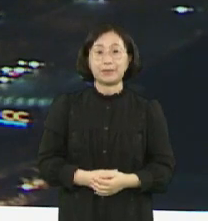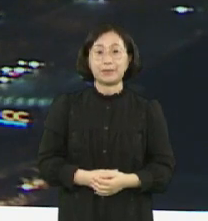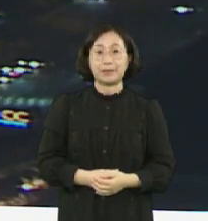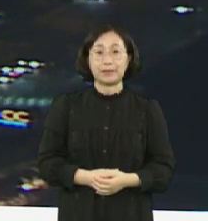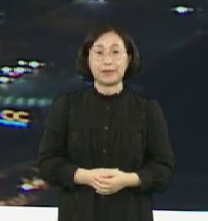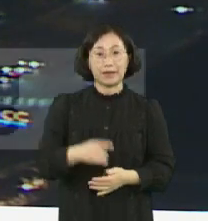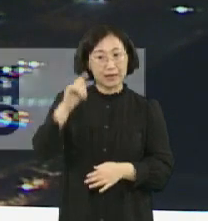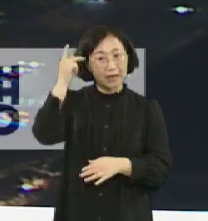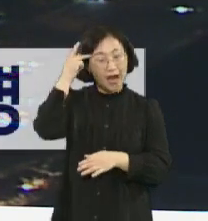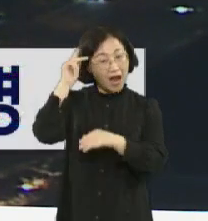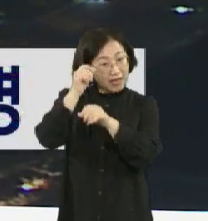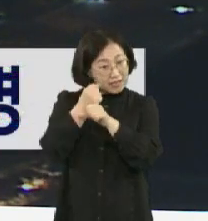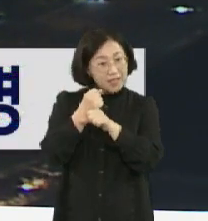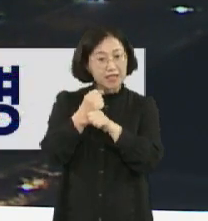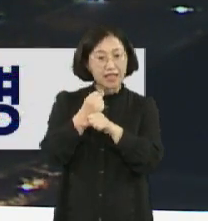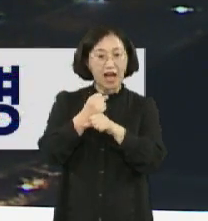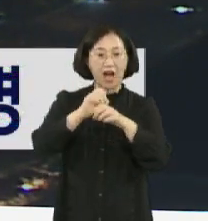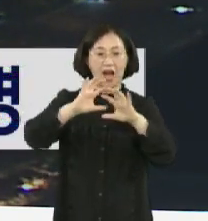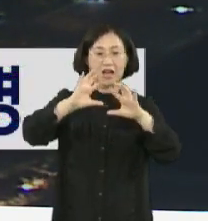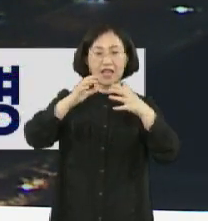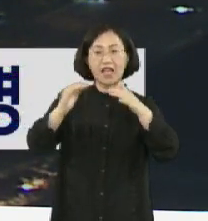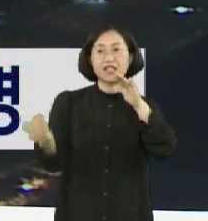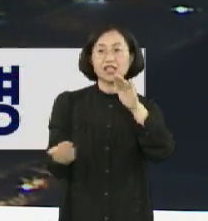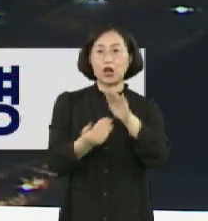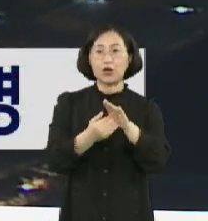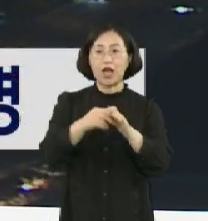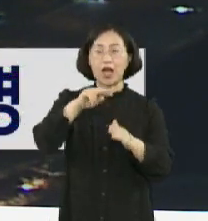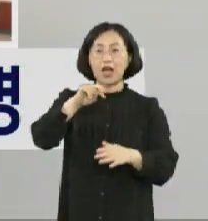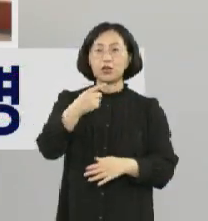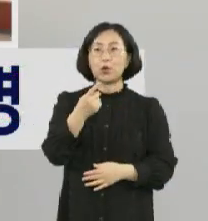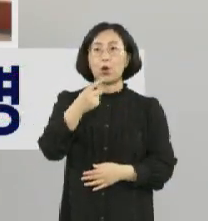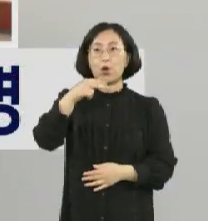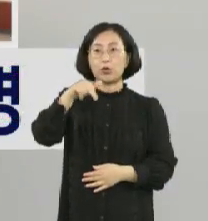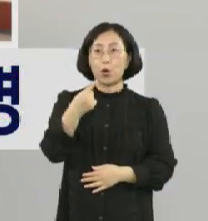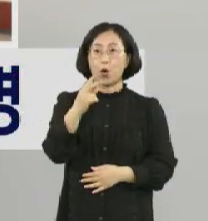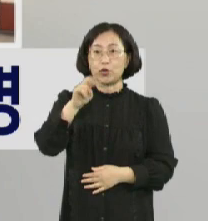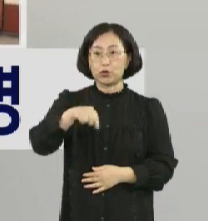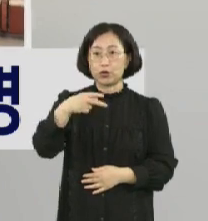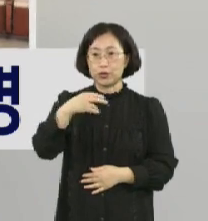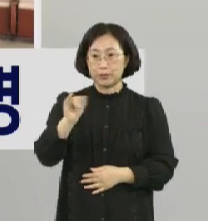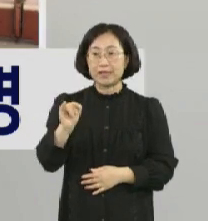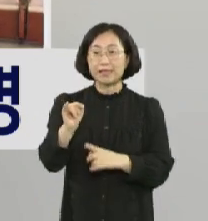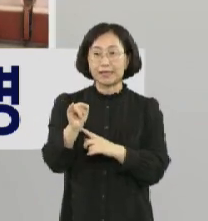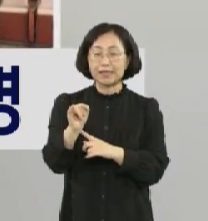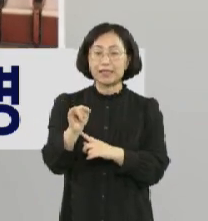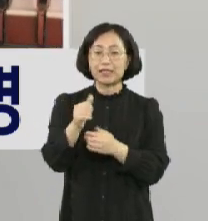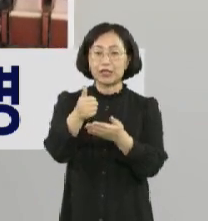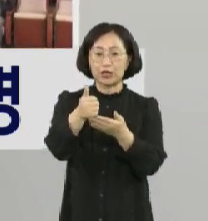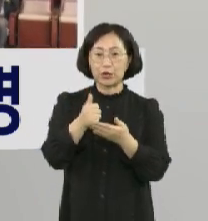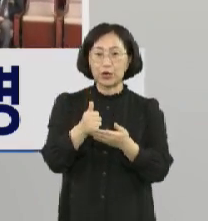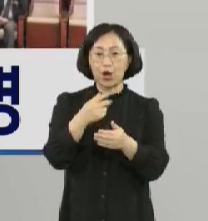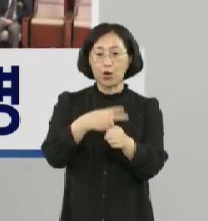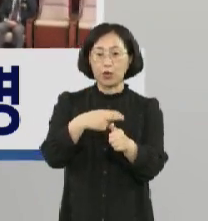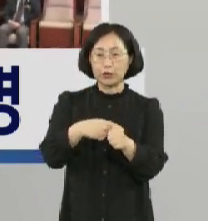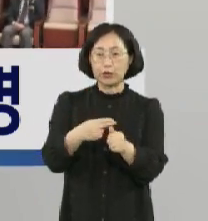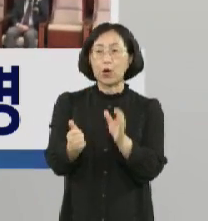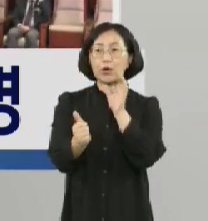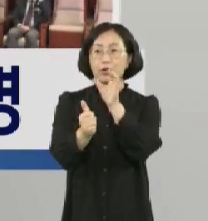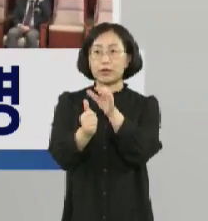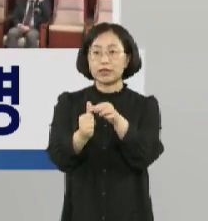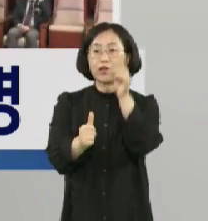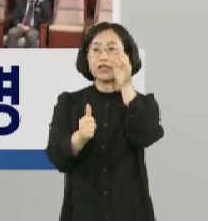카이스트가 세계 정상급 소프라노 인 조수미 시를 문화기술 대학원 초빙 석화 교수의 임명했습니다